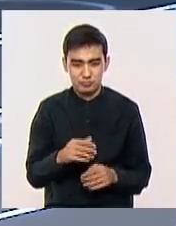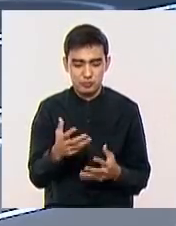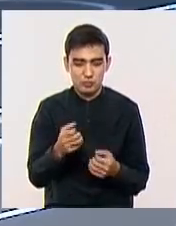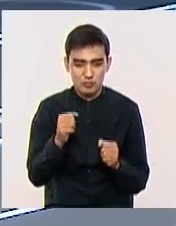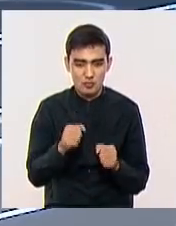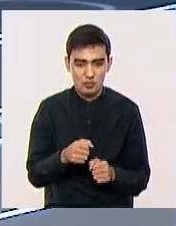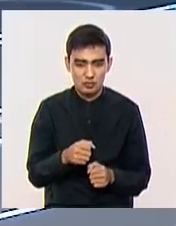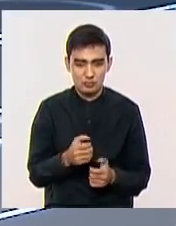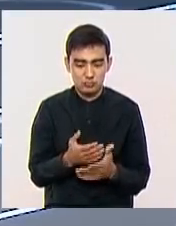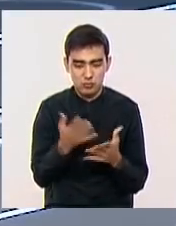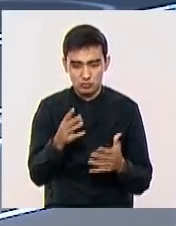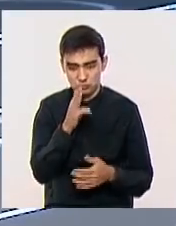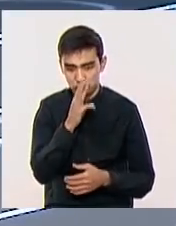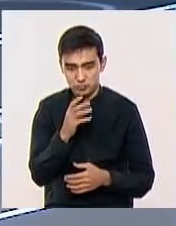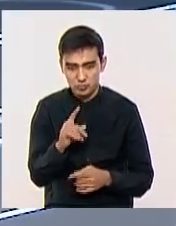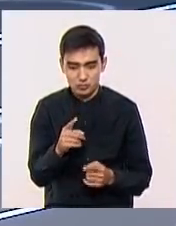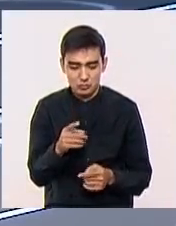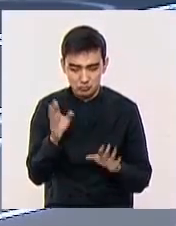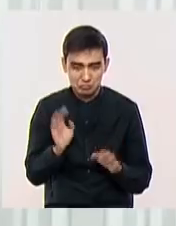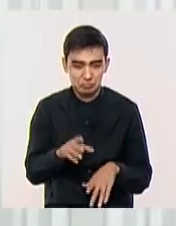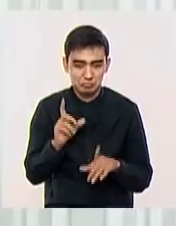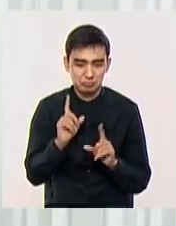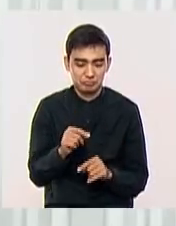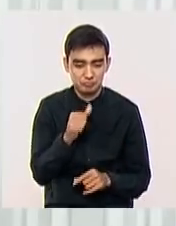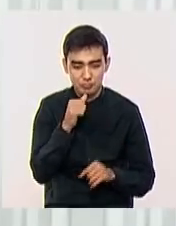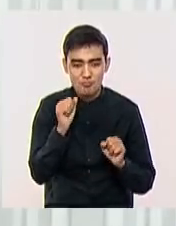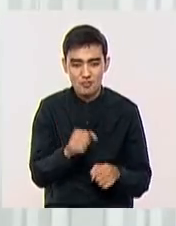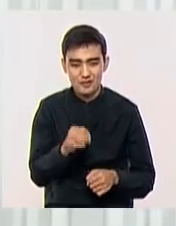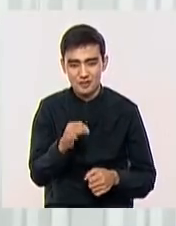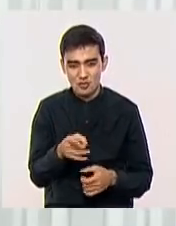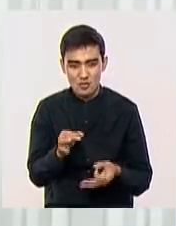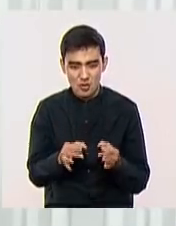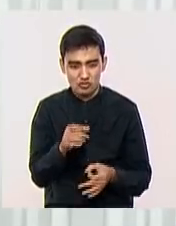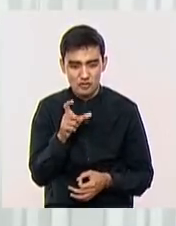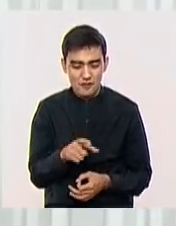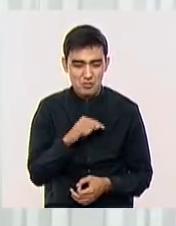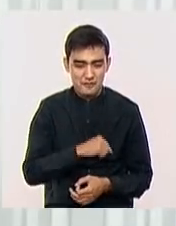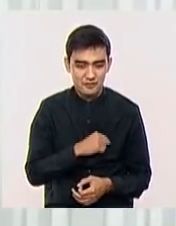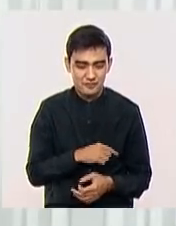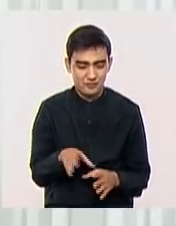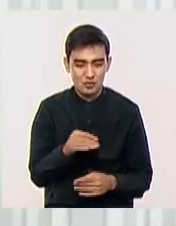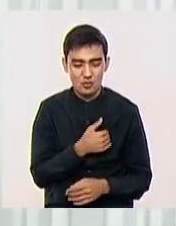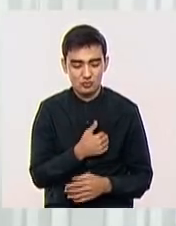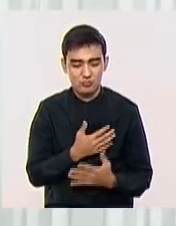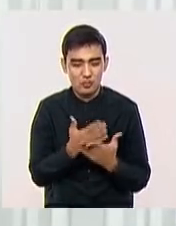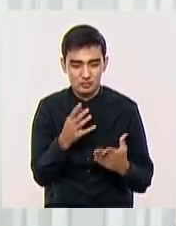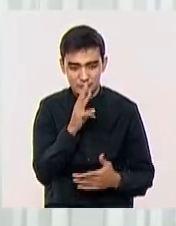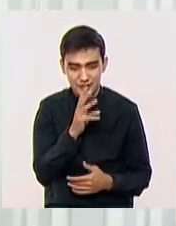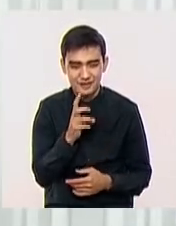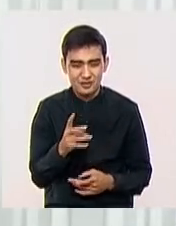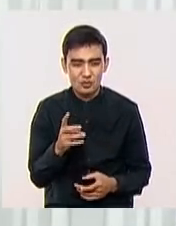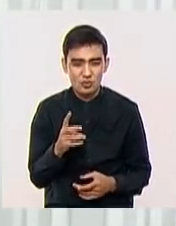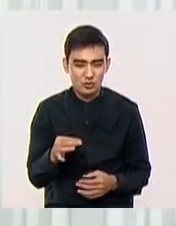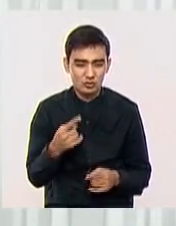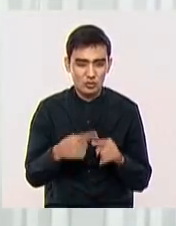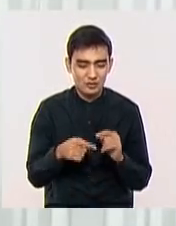получить более высокую оплату, почему бы не рискнуть? То есть мне кажется, что это нормальное человеческое поведение. Но с другой стороны, я